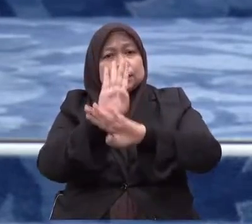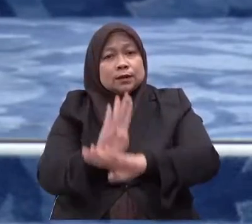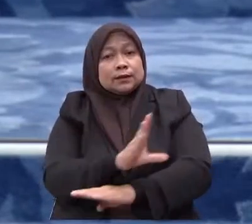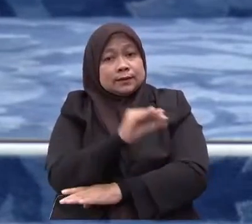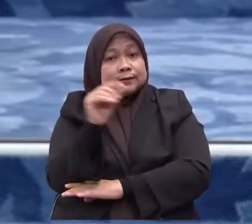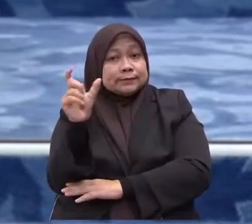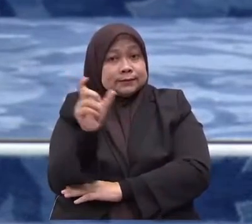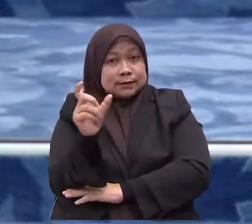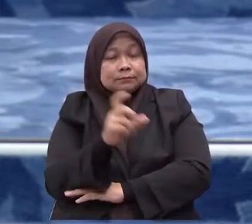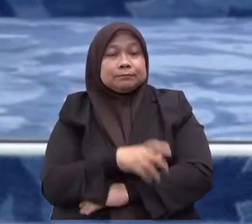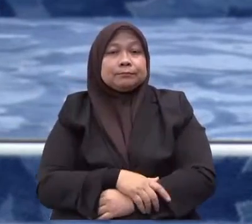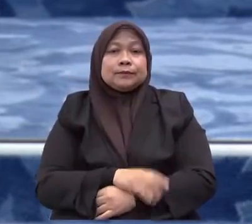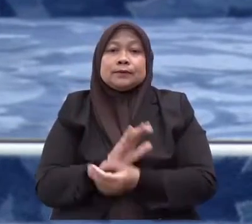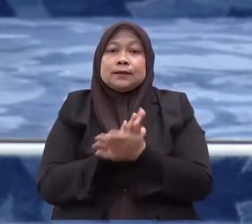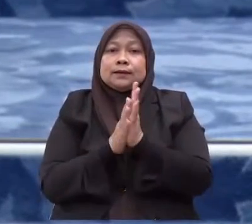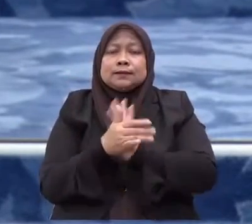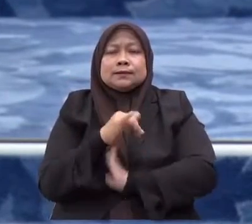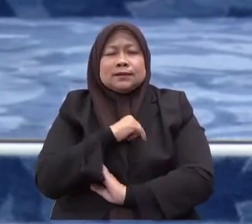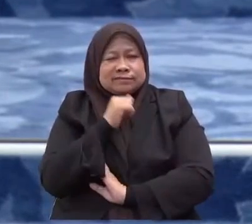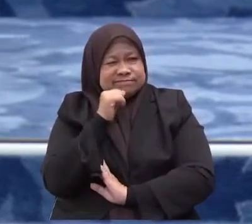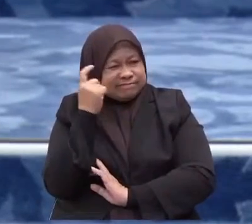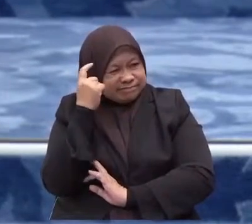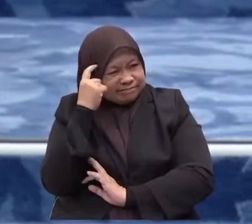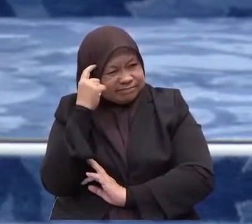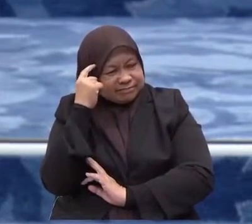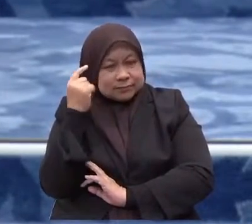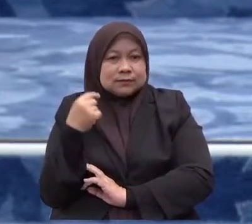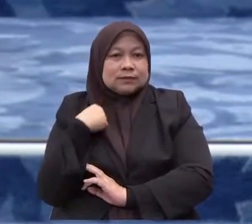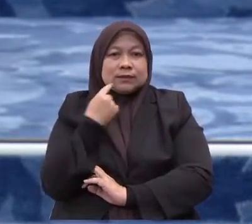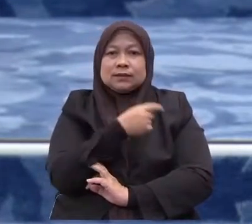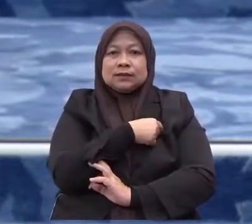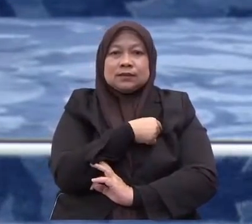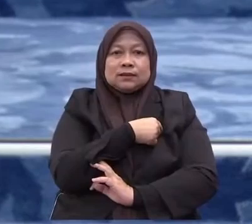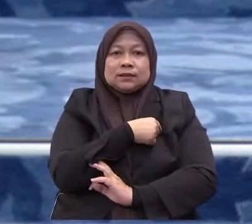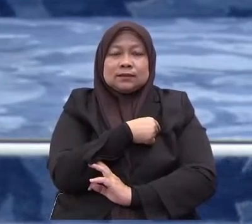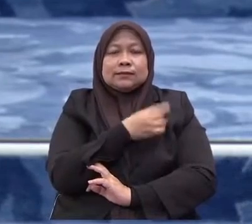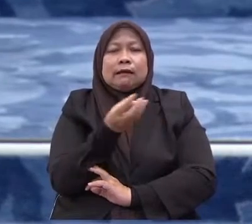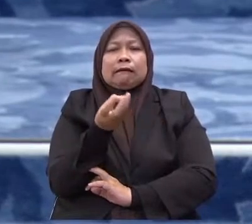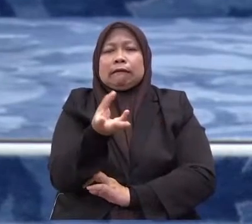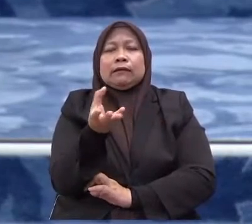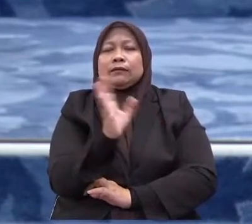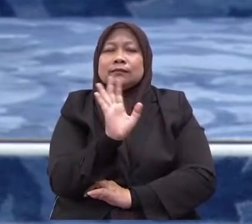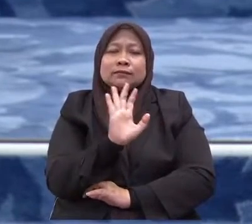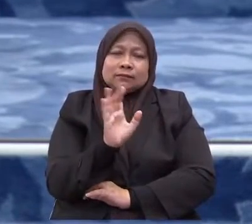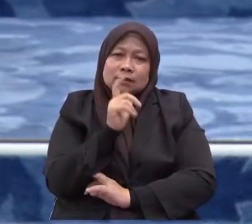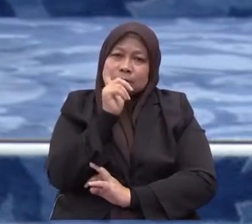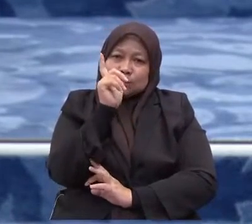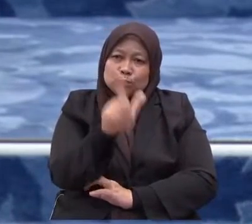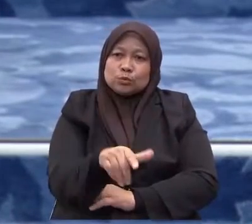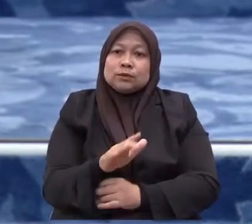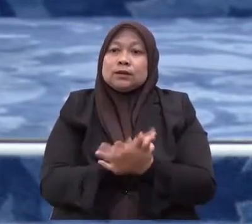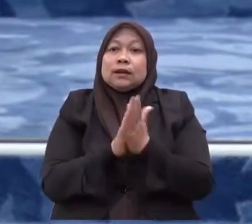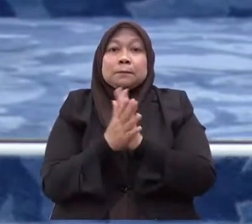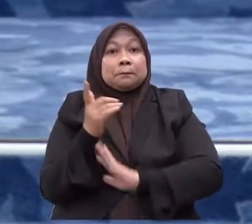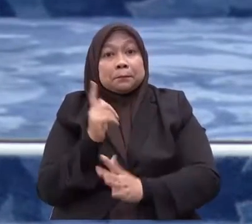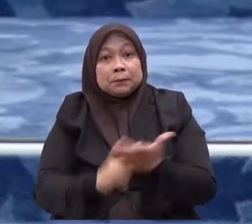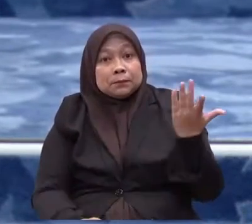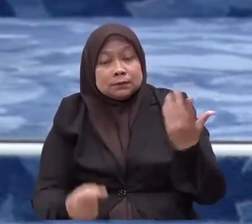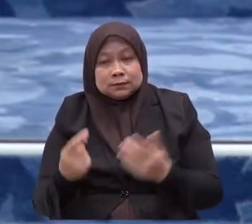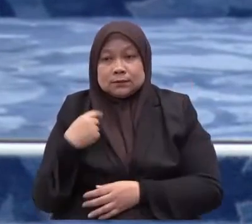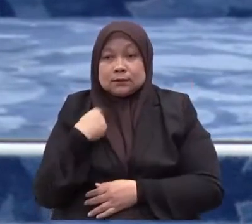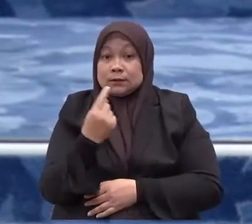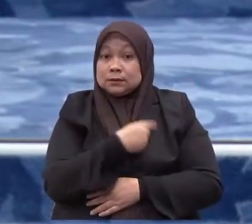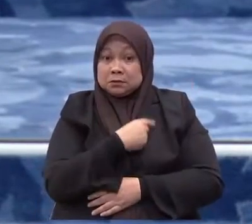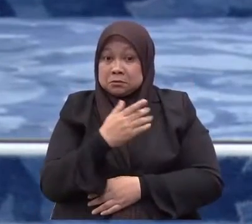Islam Jadi saya tidak fikih Kita patut remehkan hal ini apakah ini bermakna kita